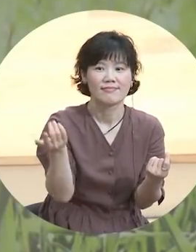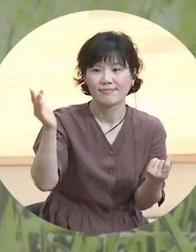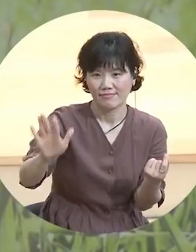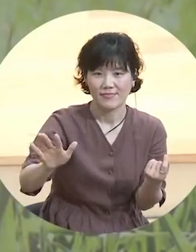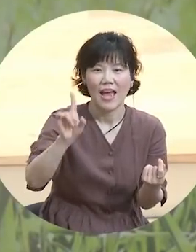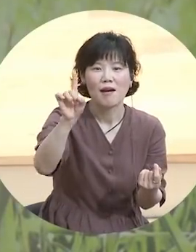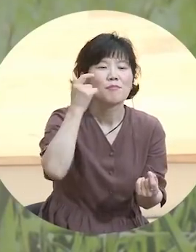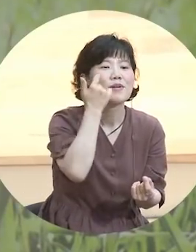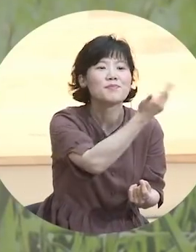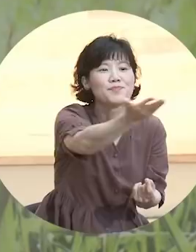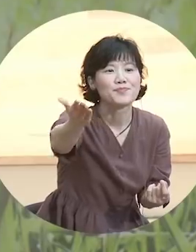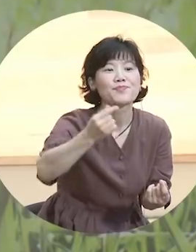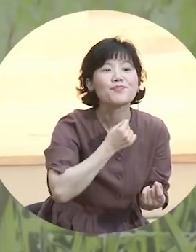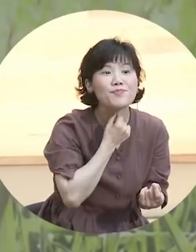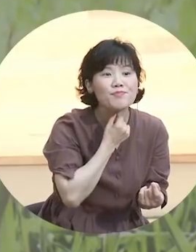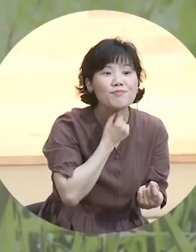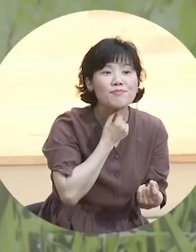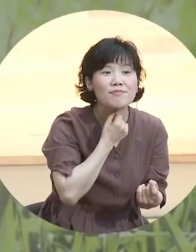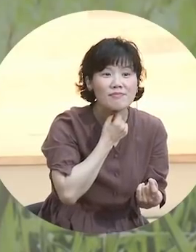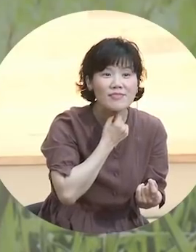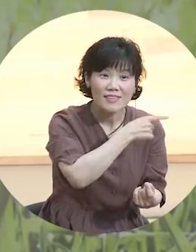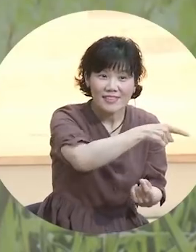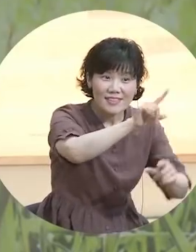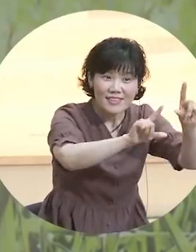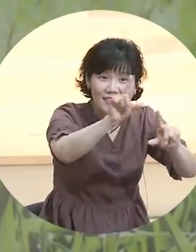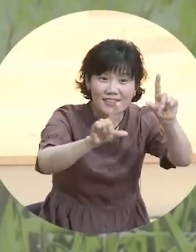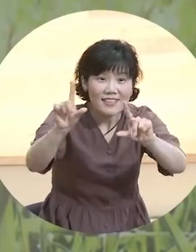그런데 여쭤보십시다. 그렇게 해도